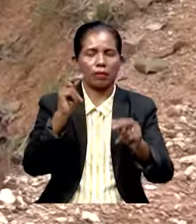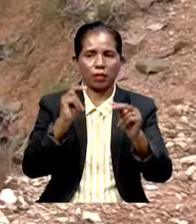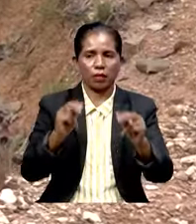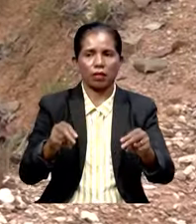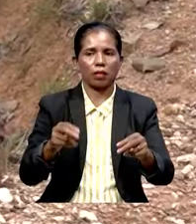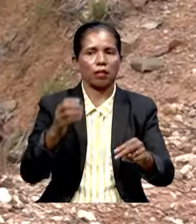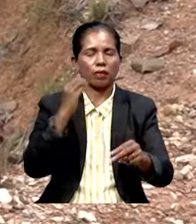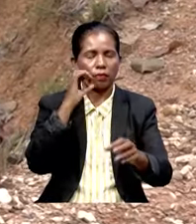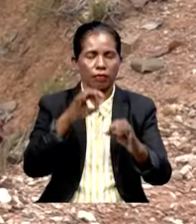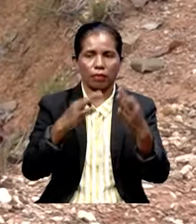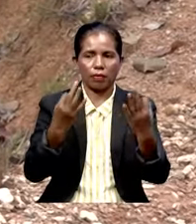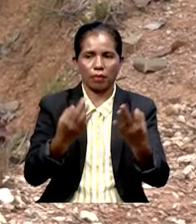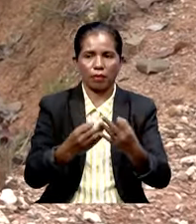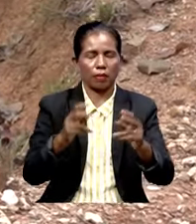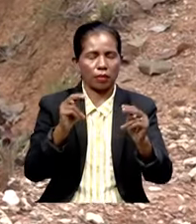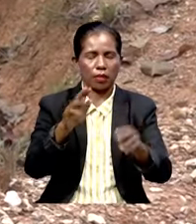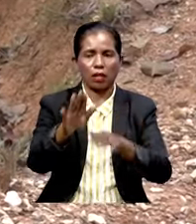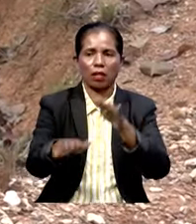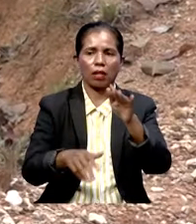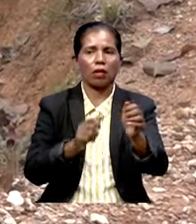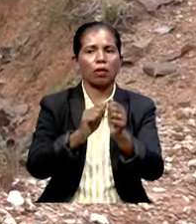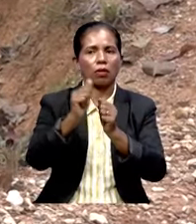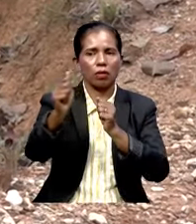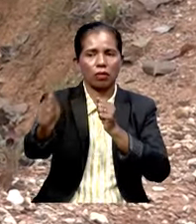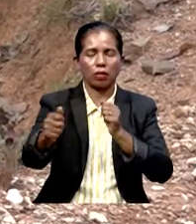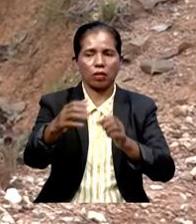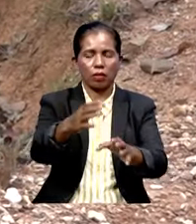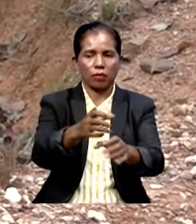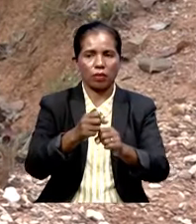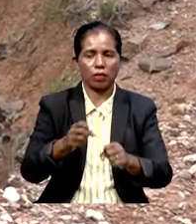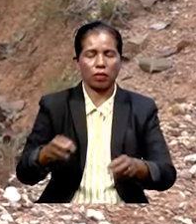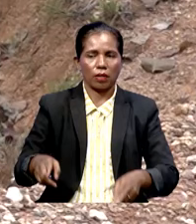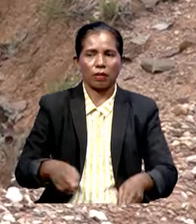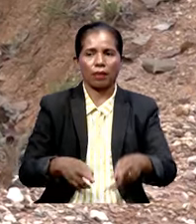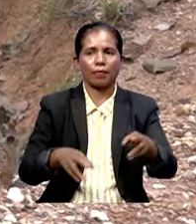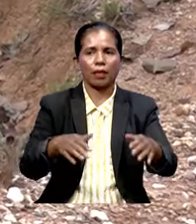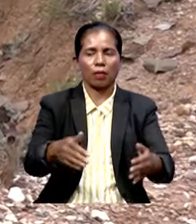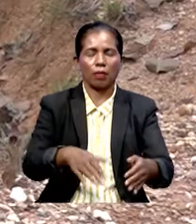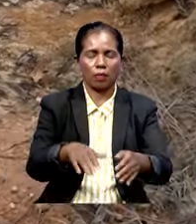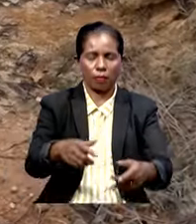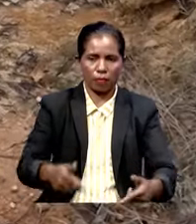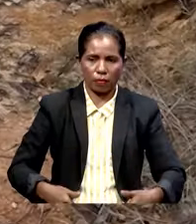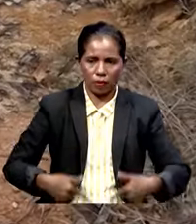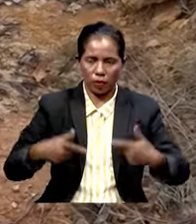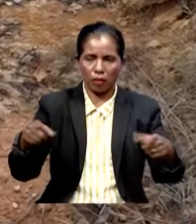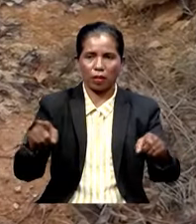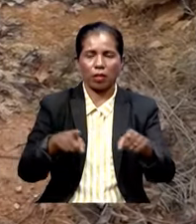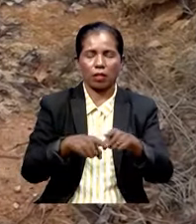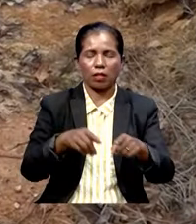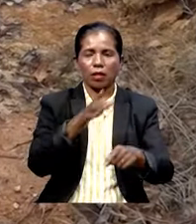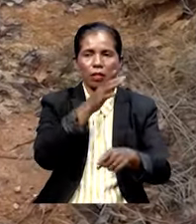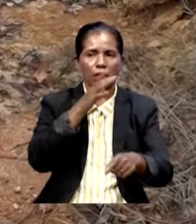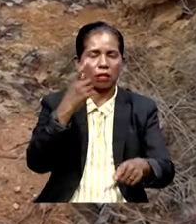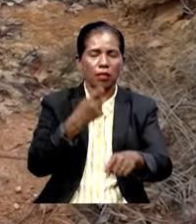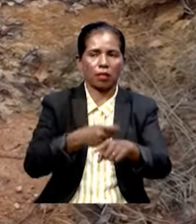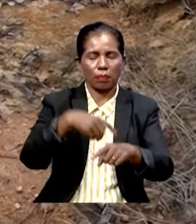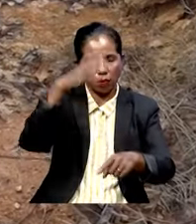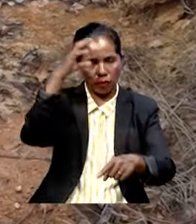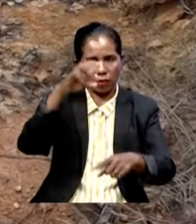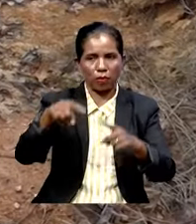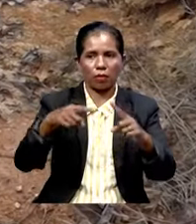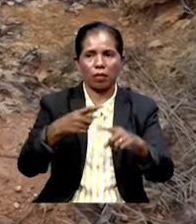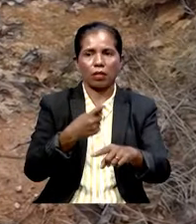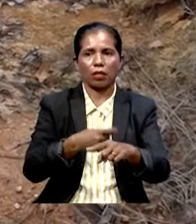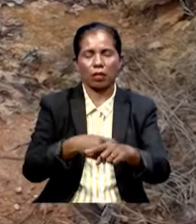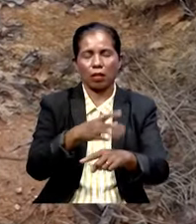uma lara nian, precisa lau ho distansia dok, ho dikuru iha mota, moris nudar agricultor depende deit ba tempu udan, ba inhira tempu